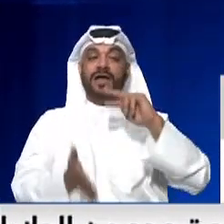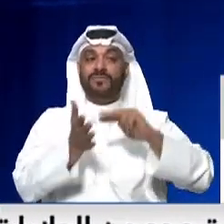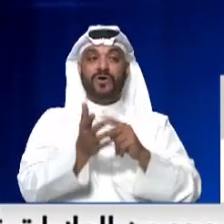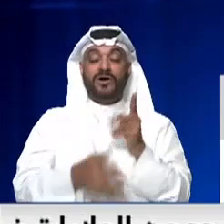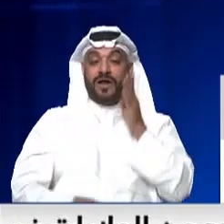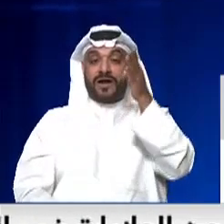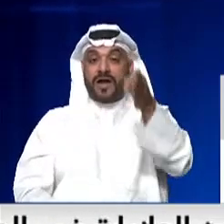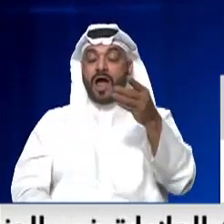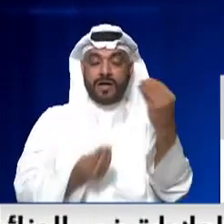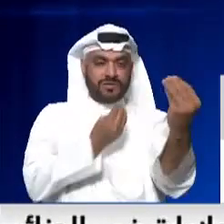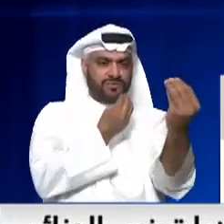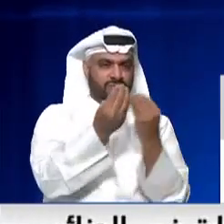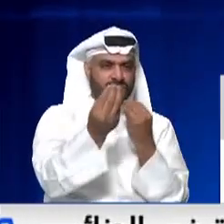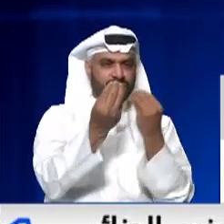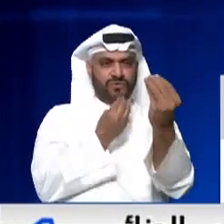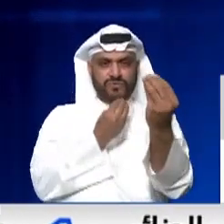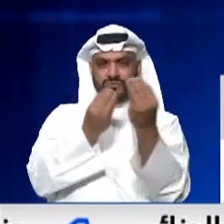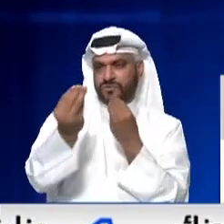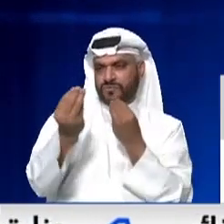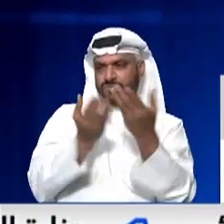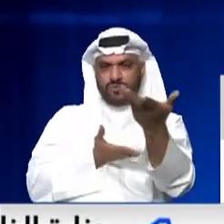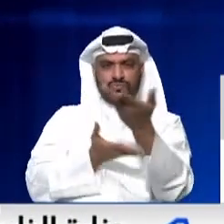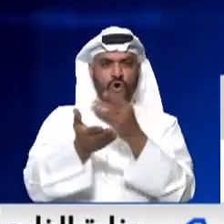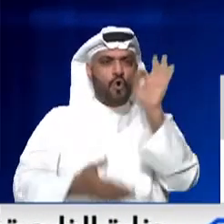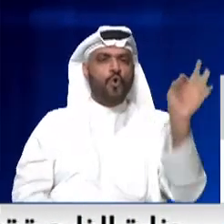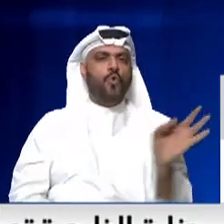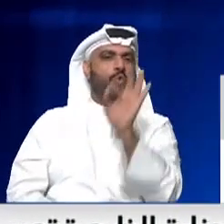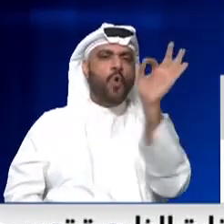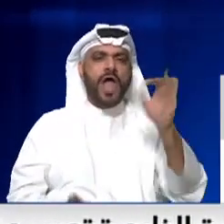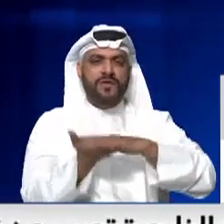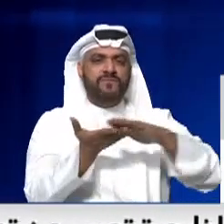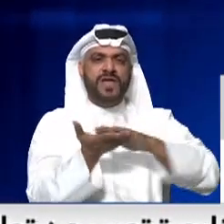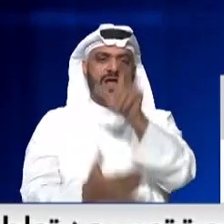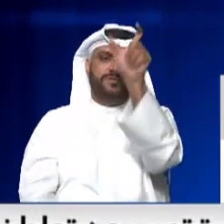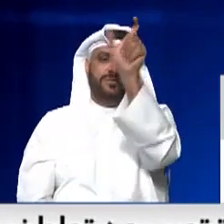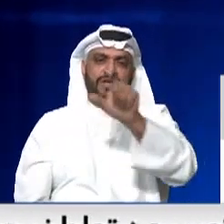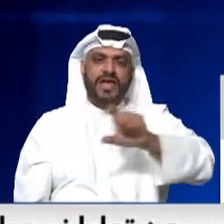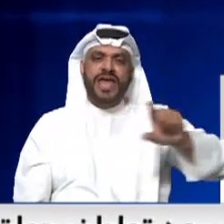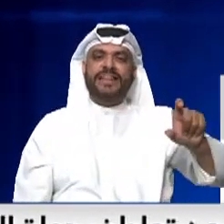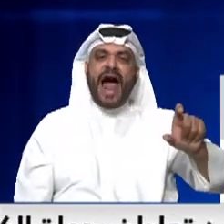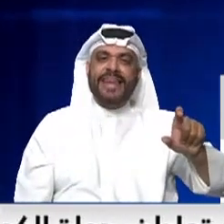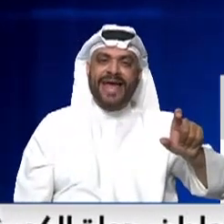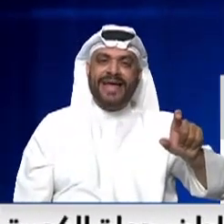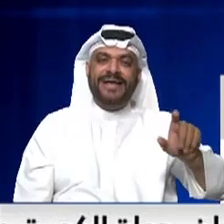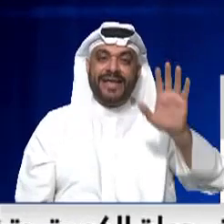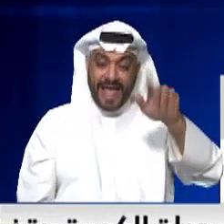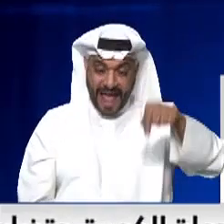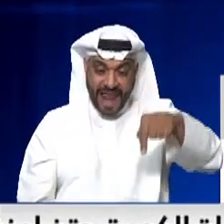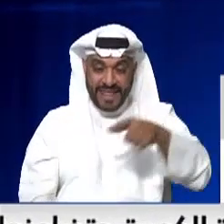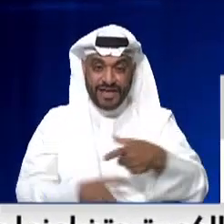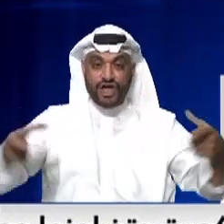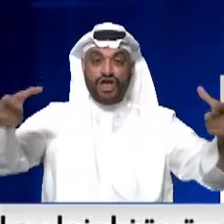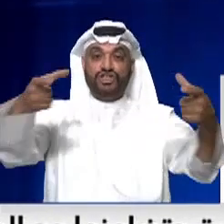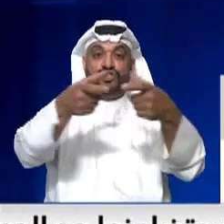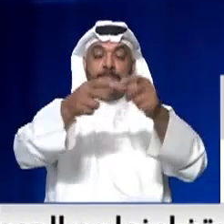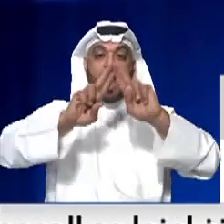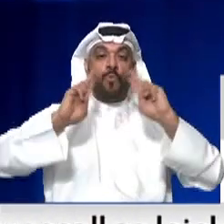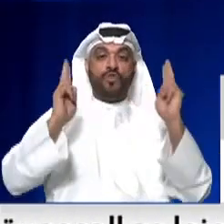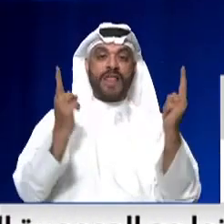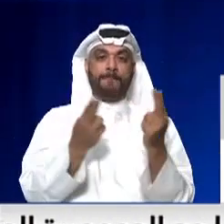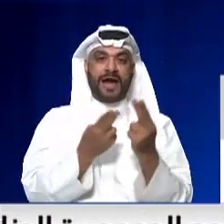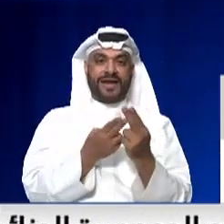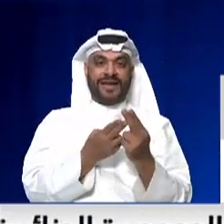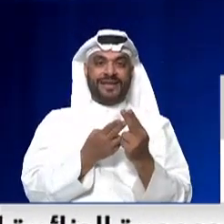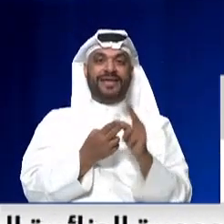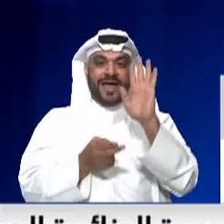الدكتوره ريما الفليج في اعمال قمه الامم المتحده لنظم الغذائيه الثانيه المنعقده حاليا في العاصمه الايطاليه روما